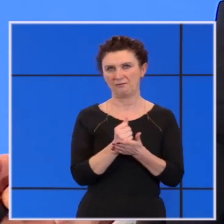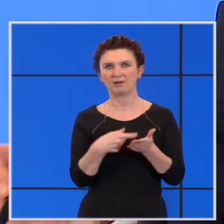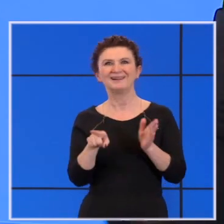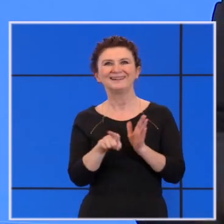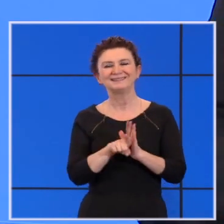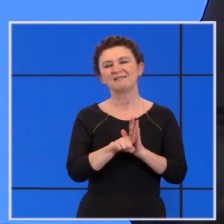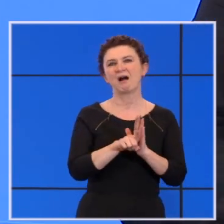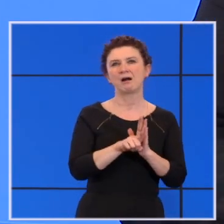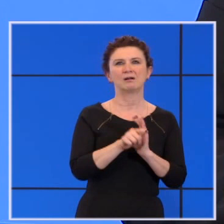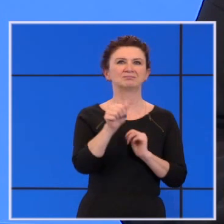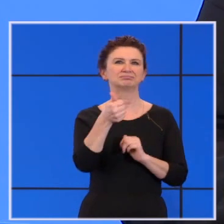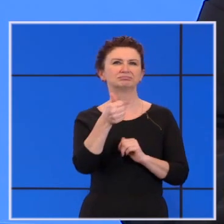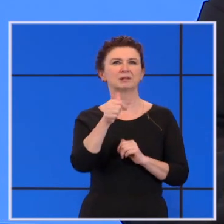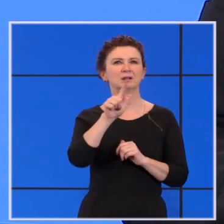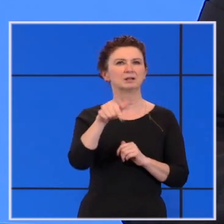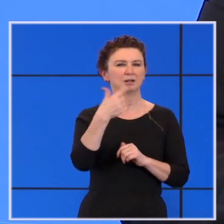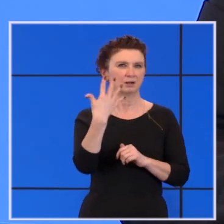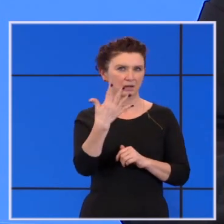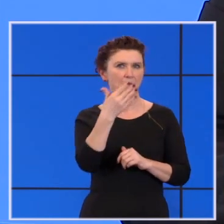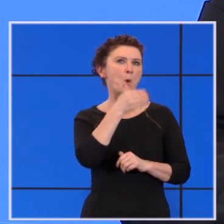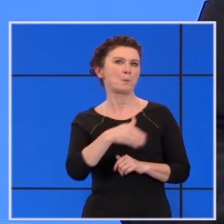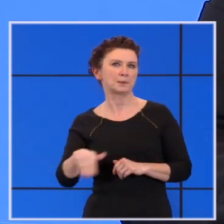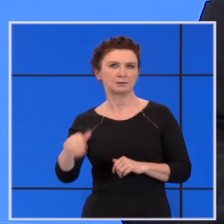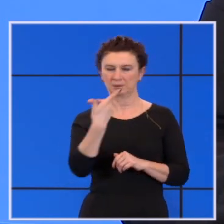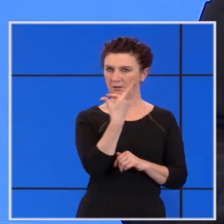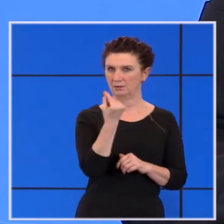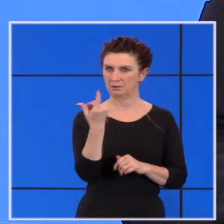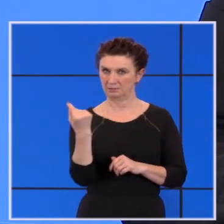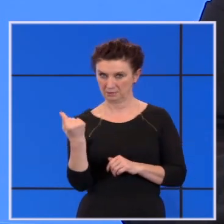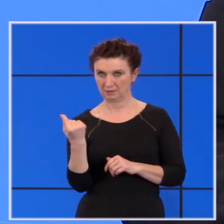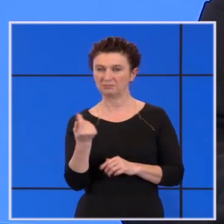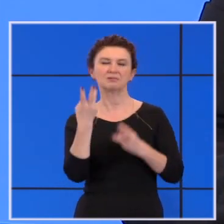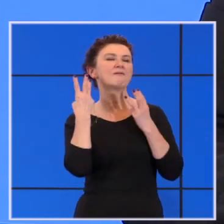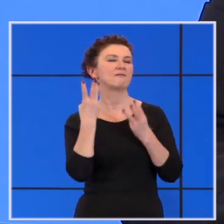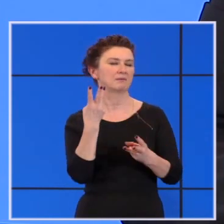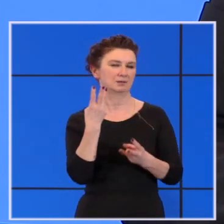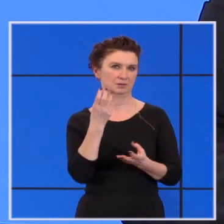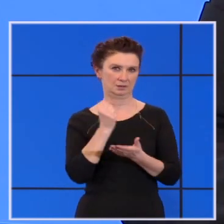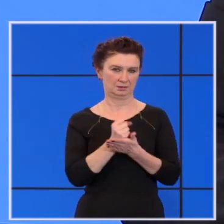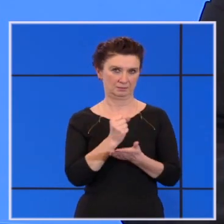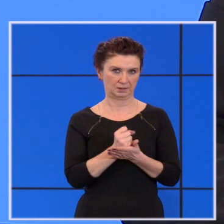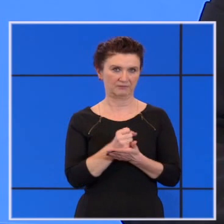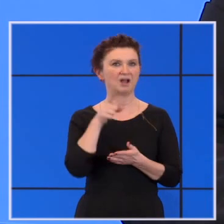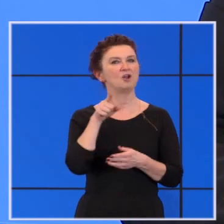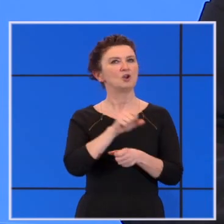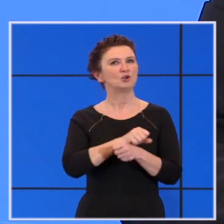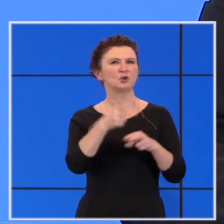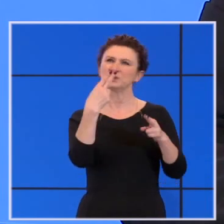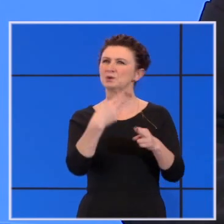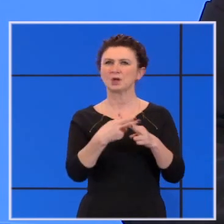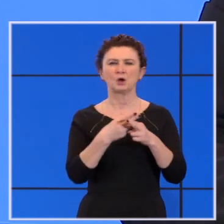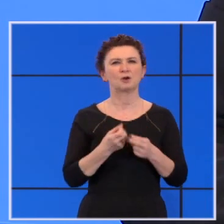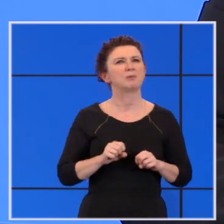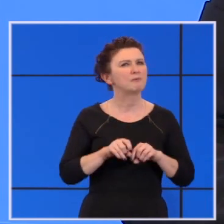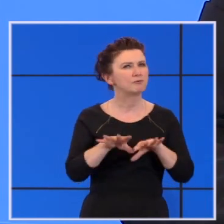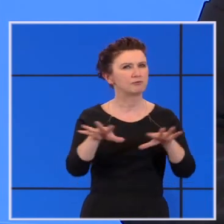par. To jest wyjątkowo ważna sprawa i tak jak oceniliśmy, jest to już choroba cywilizacyjna, czyli niepłodność.